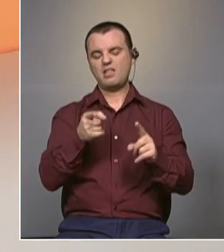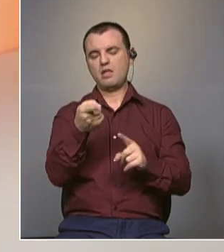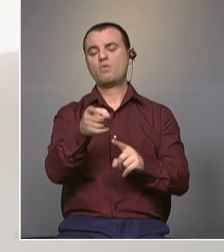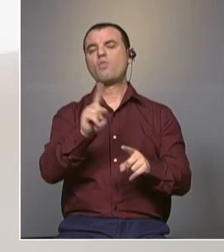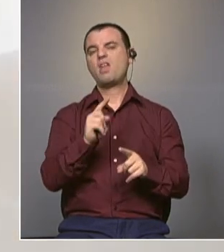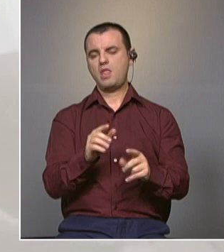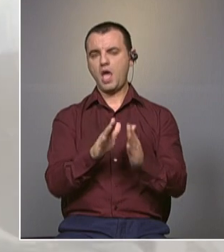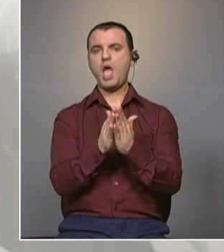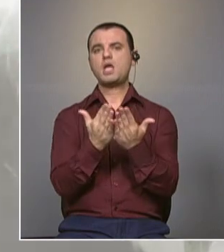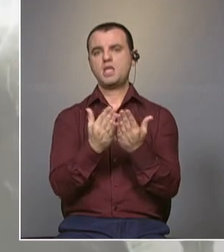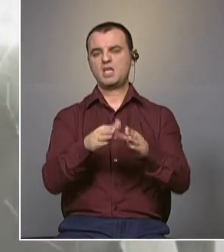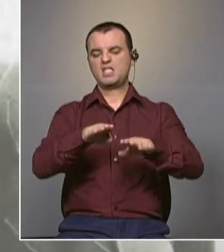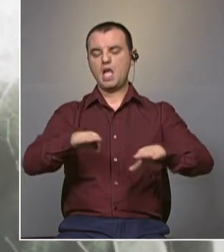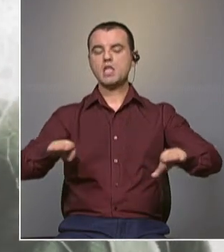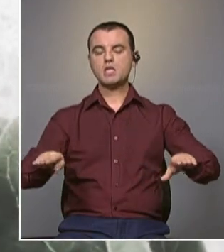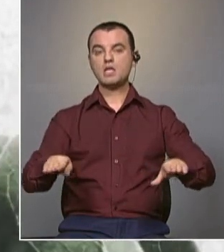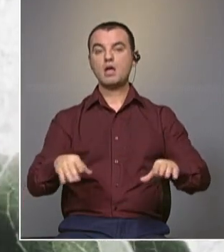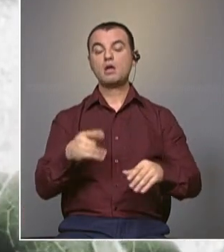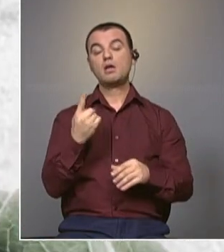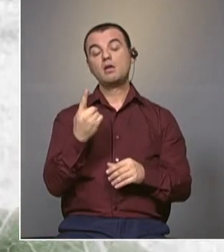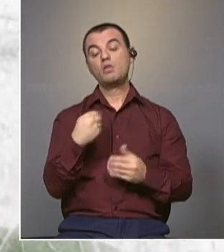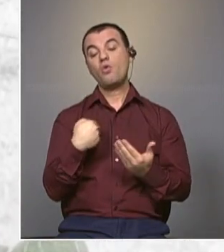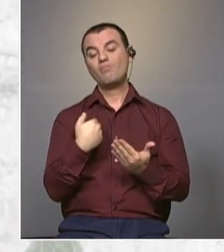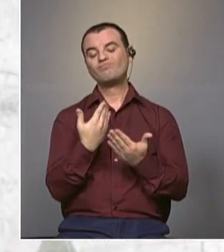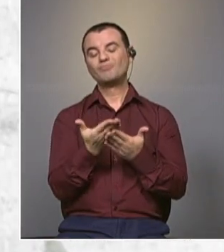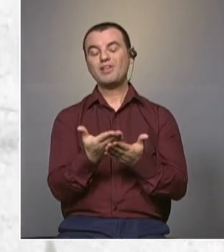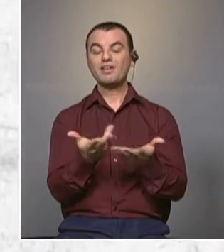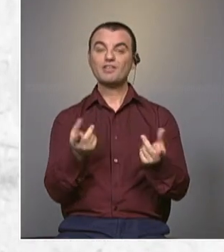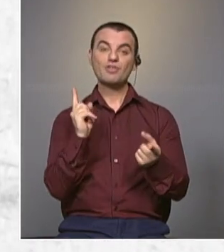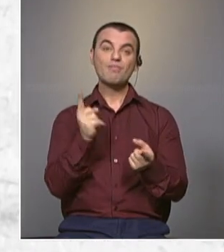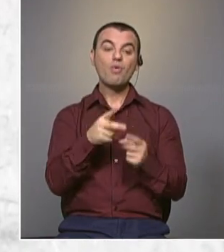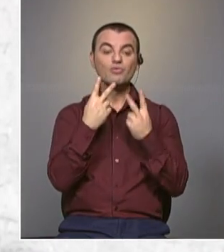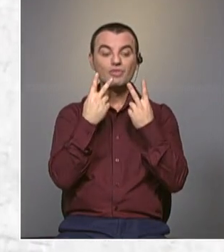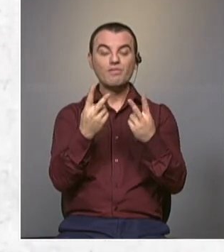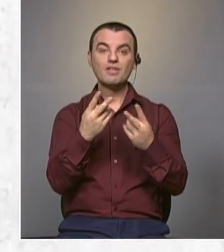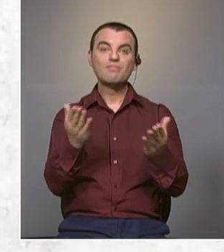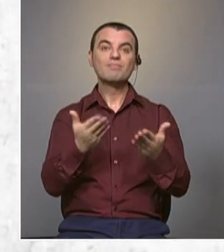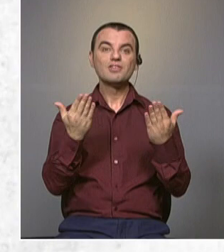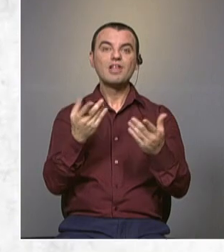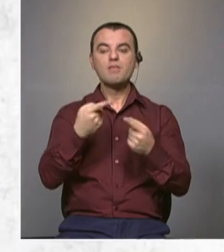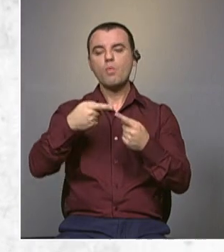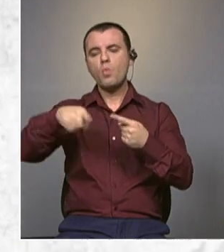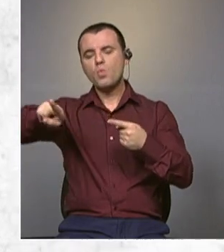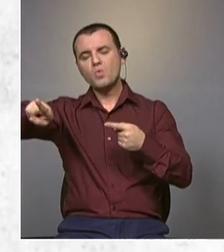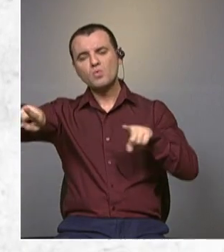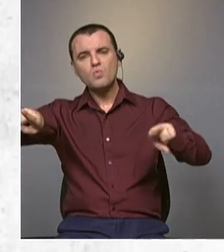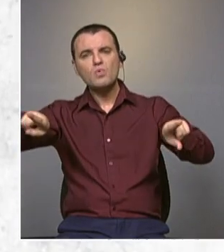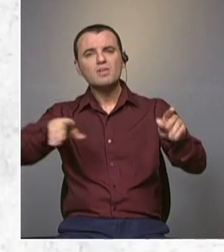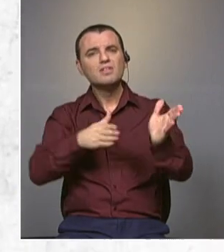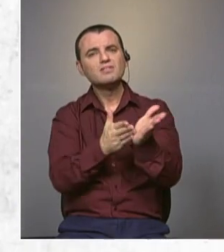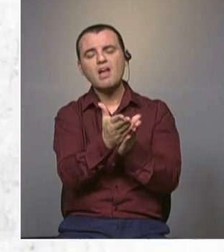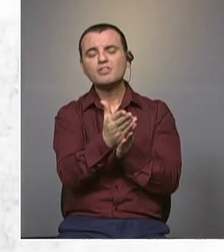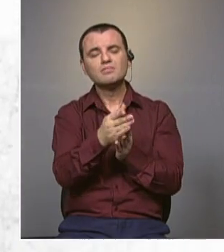деца. Но подаръкът е, че можем да видим нещата по друг начин, да си